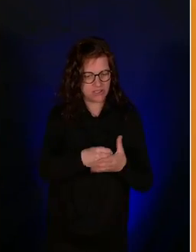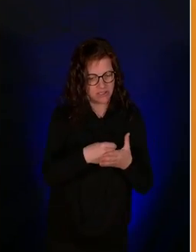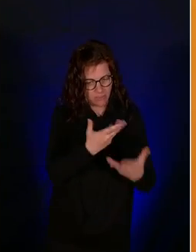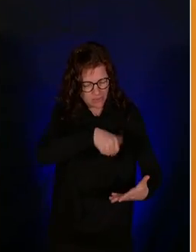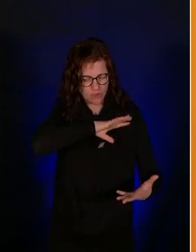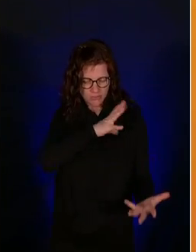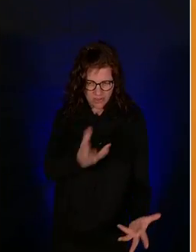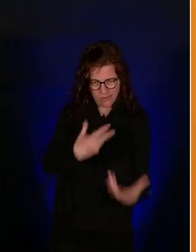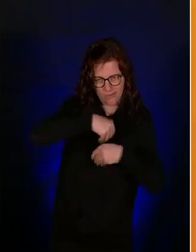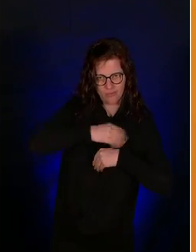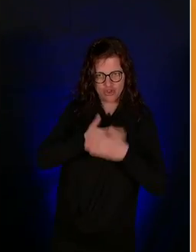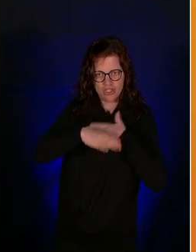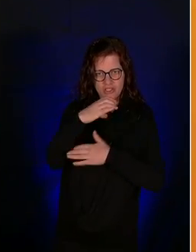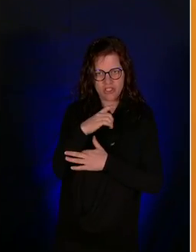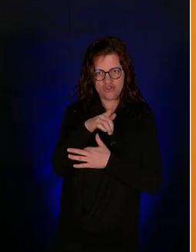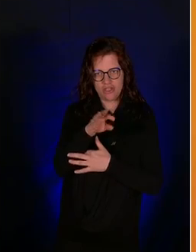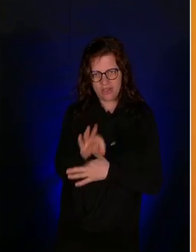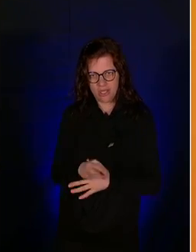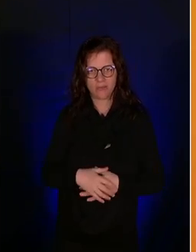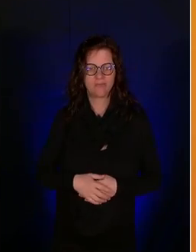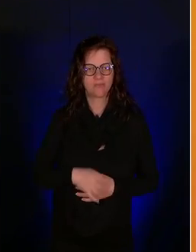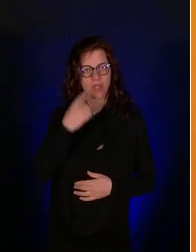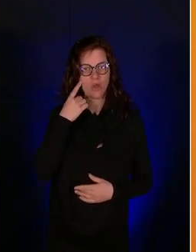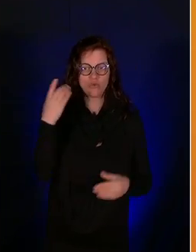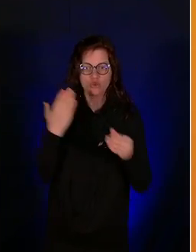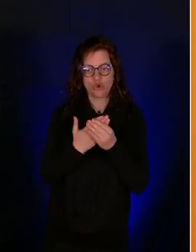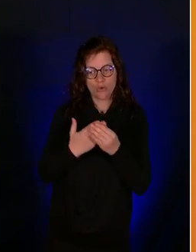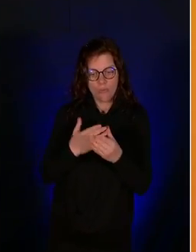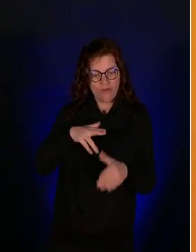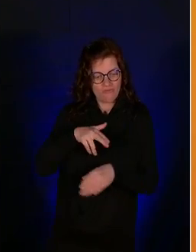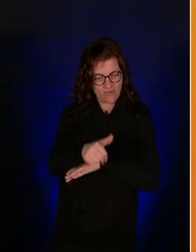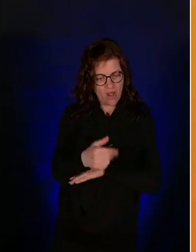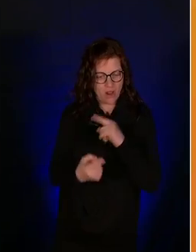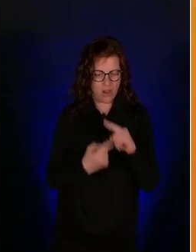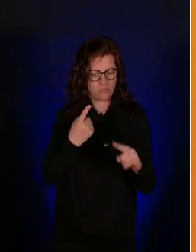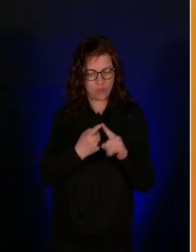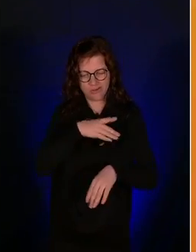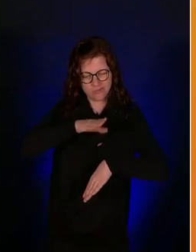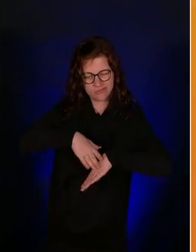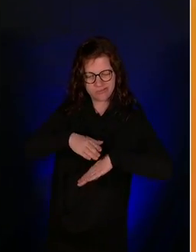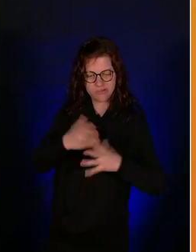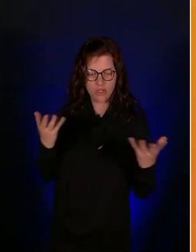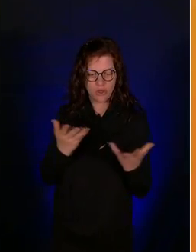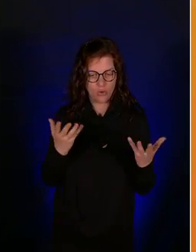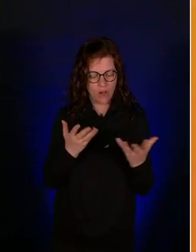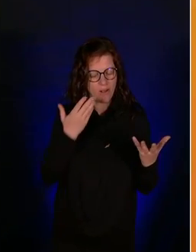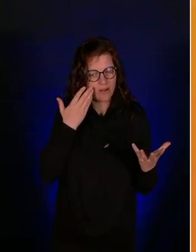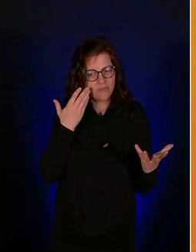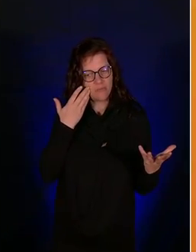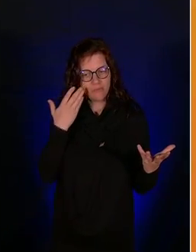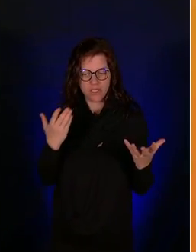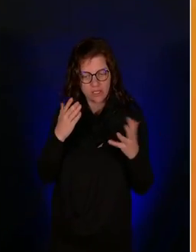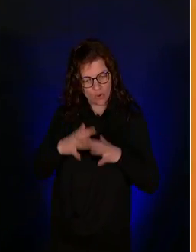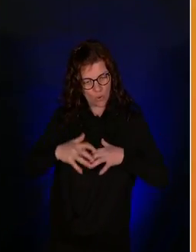CGT. Pour le document à venir, il est important de rappeler que si ce congrès